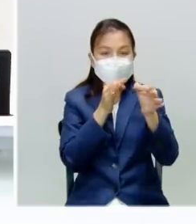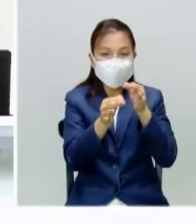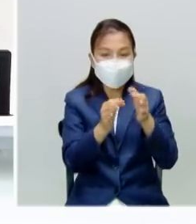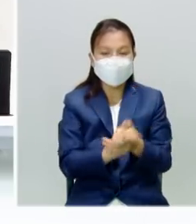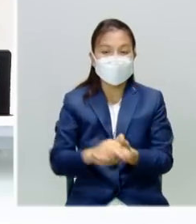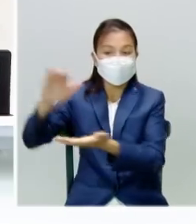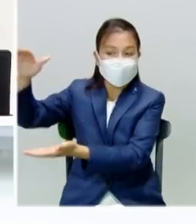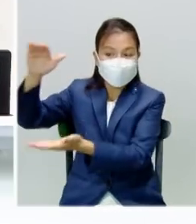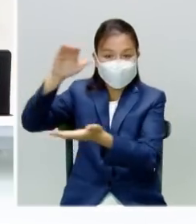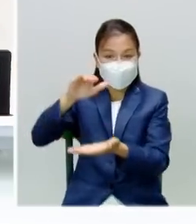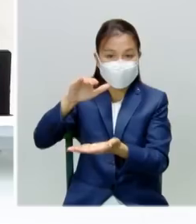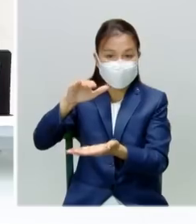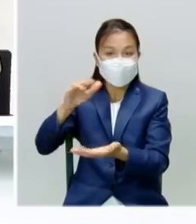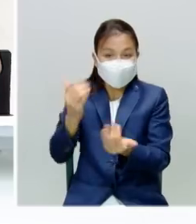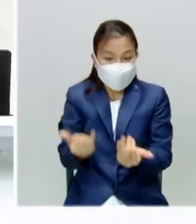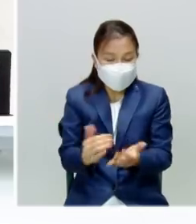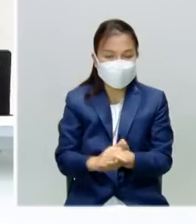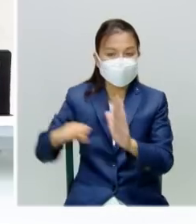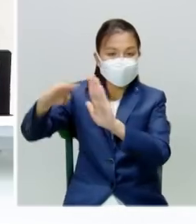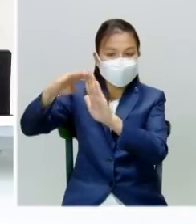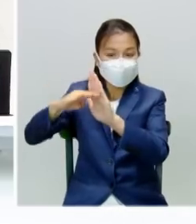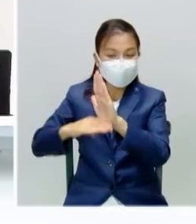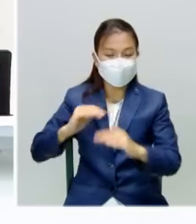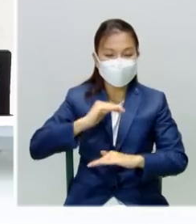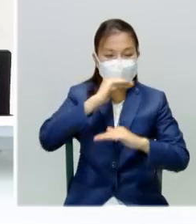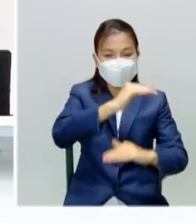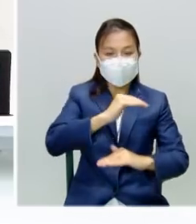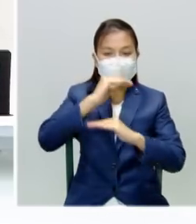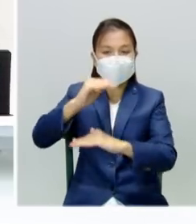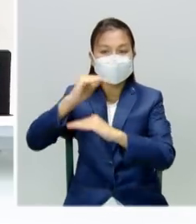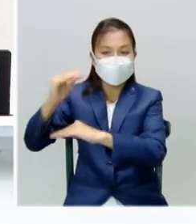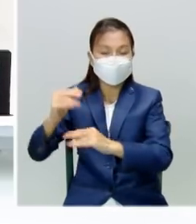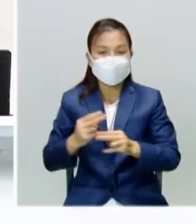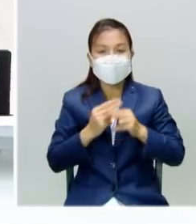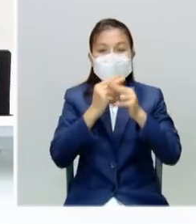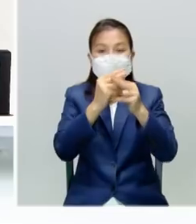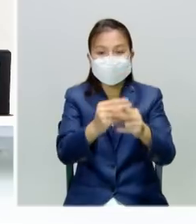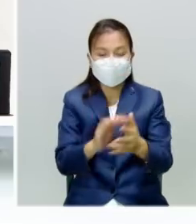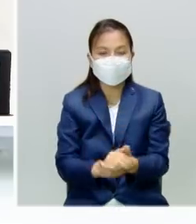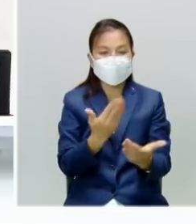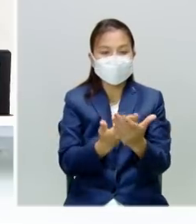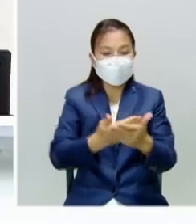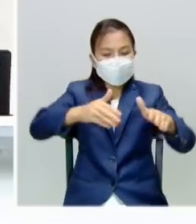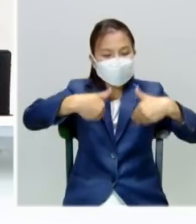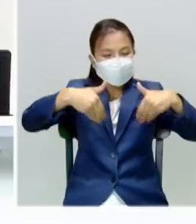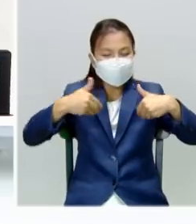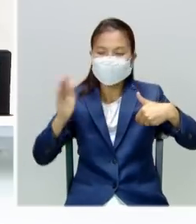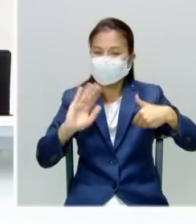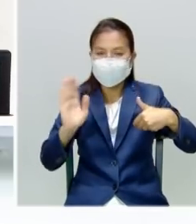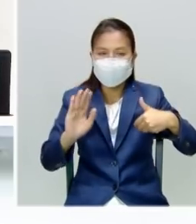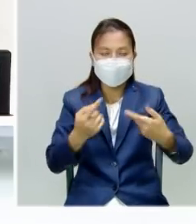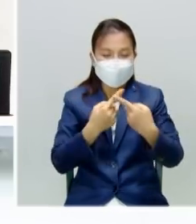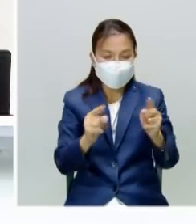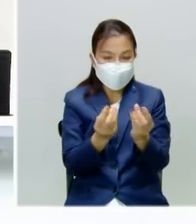การนำวัคซีนเข้ามาในครั้งนี้นะคะแล้วก็มีกระบวนการในการกระจายไปสู่เอกชนเนี่ยจะไม่มีการหากำไรเลยนะคะแต่ว่าราย